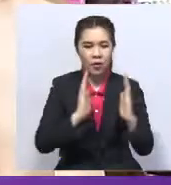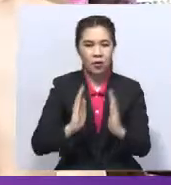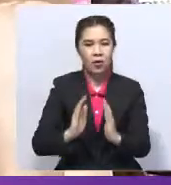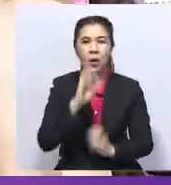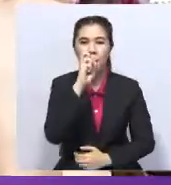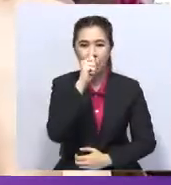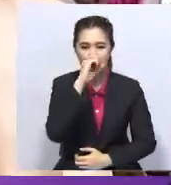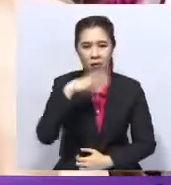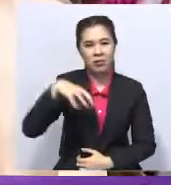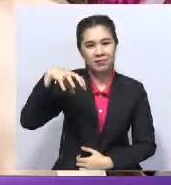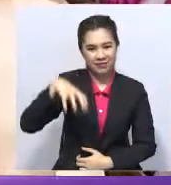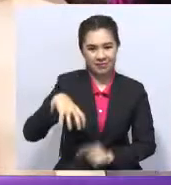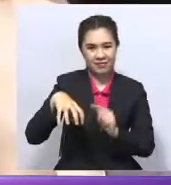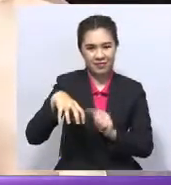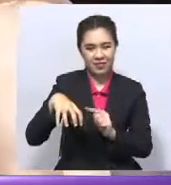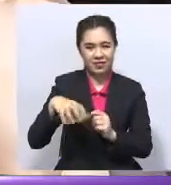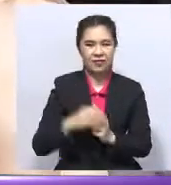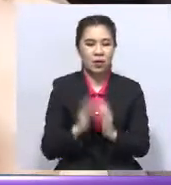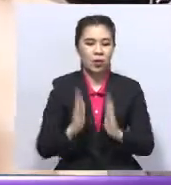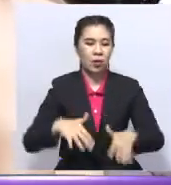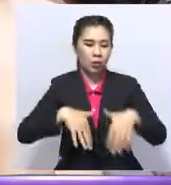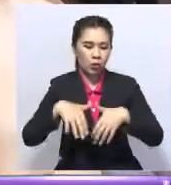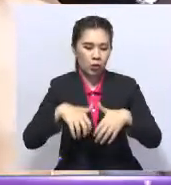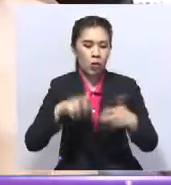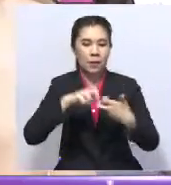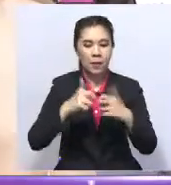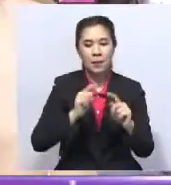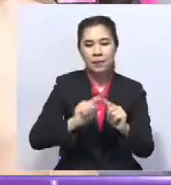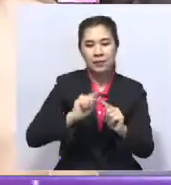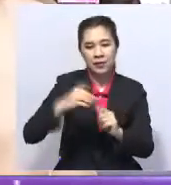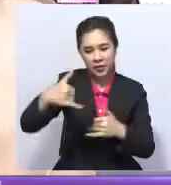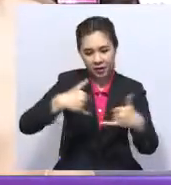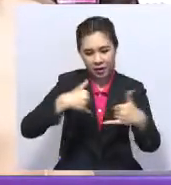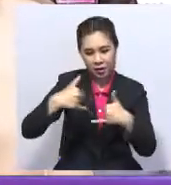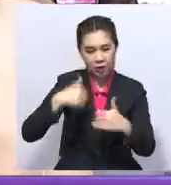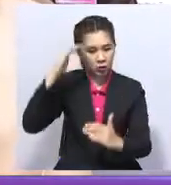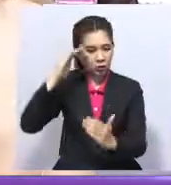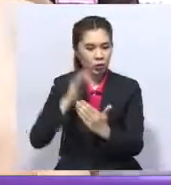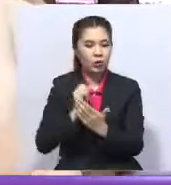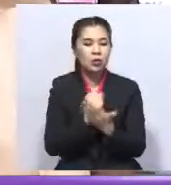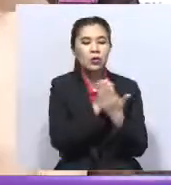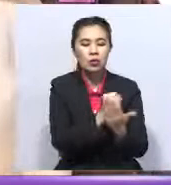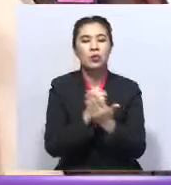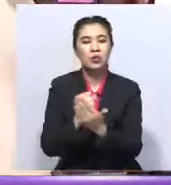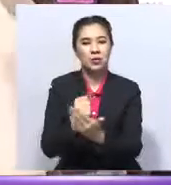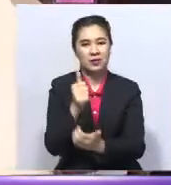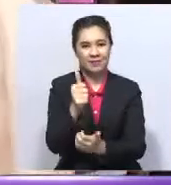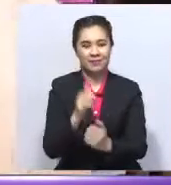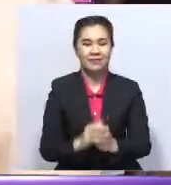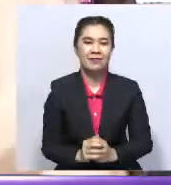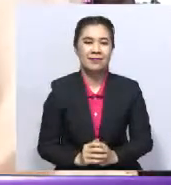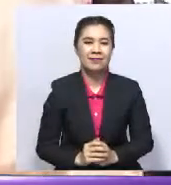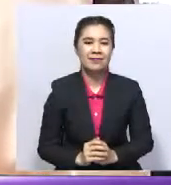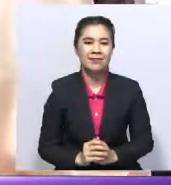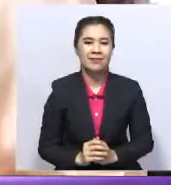พักนะครับก็คือให้ประชาชนที่เดือดร้อนเนี่ยมาลั่นระฆังแล้วก็ในส่วนของตำรวจเนี่ยก็จะได้ไปช่วยเหลือนะครับ เนี่ยฮะก็ห